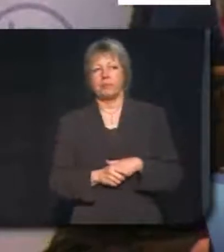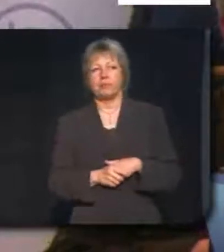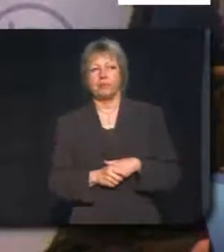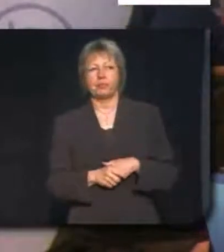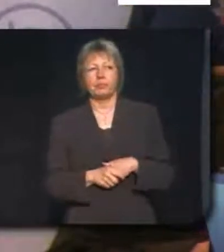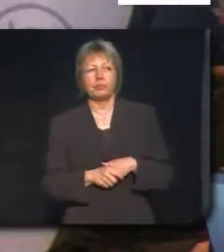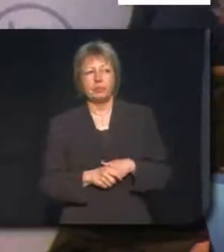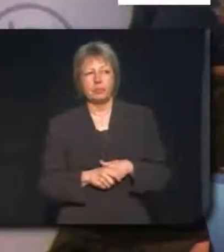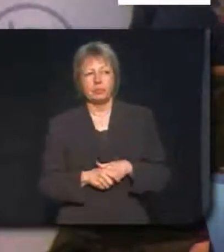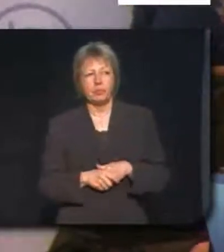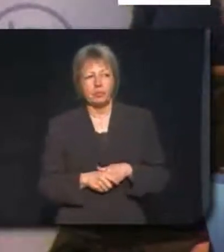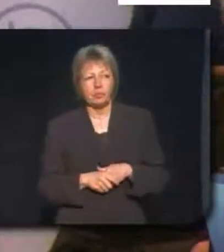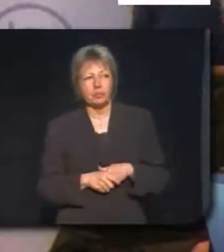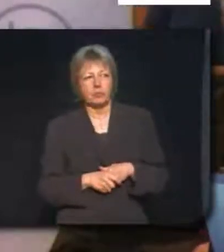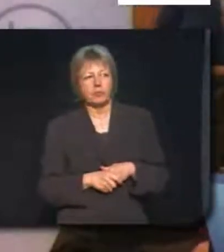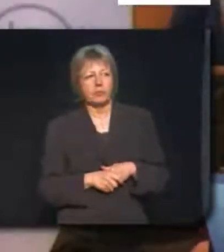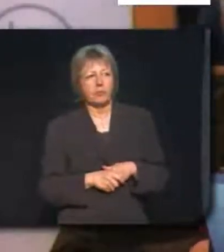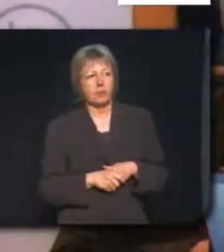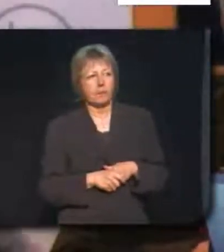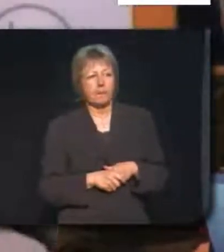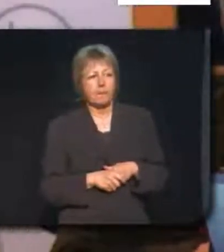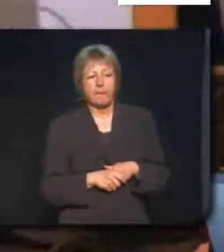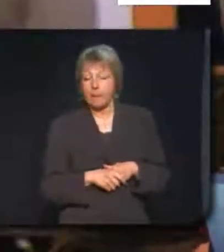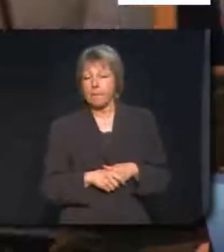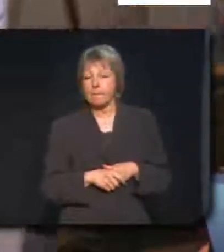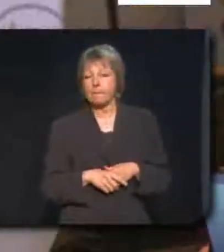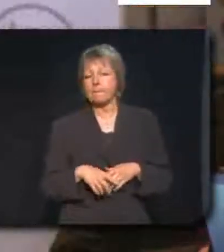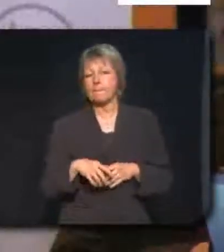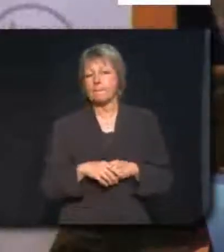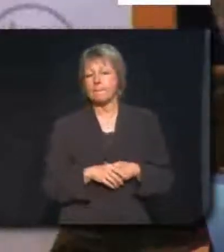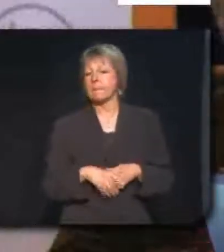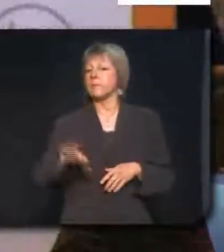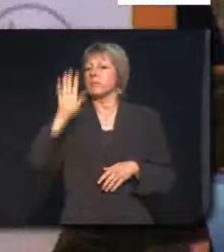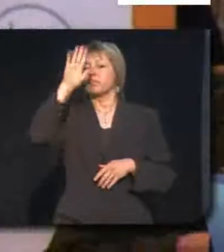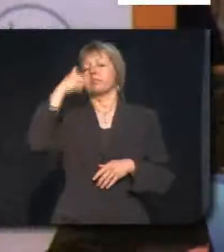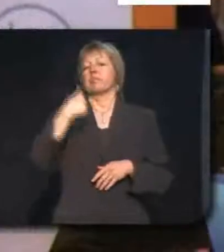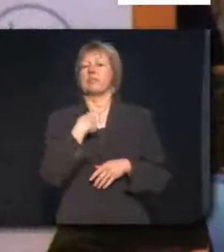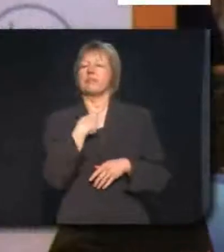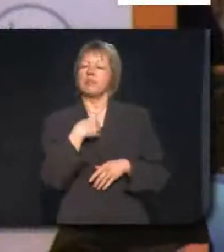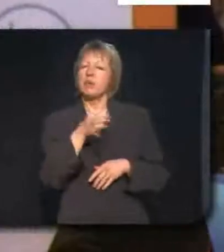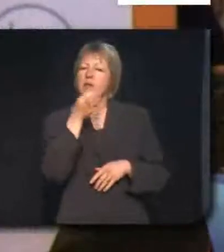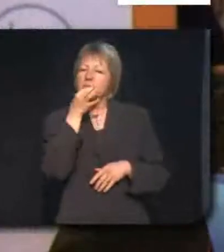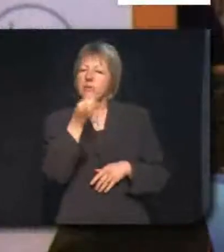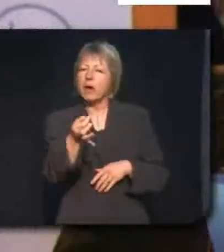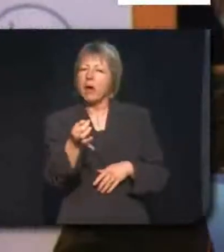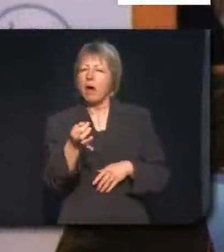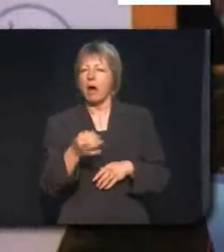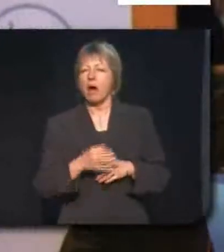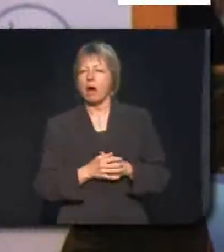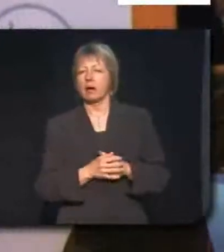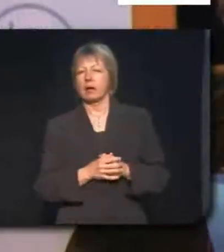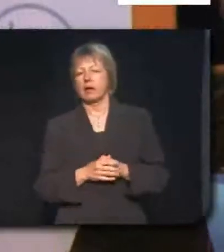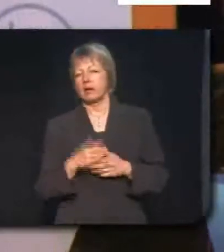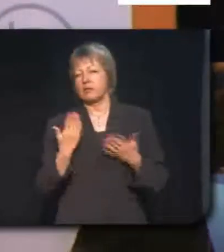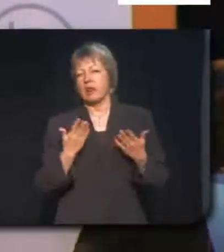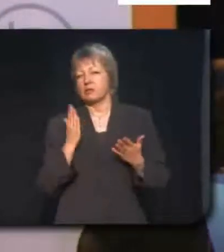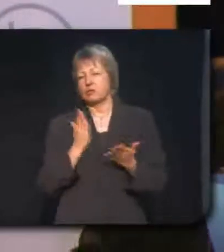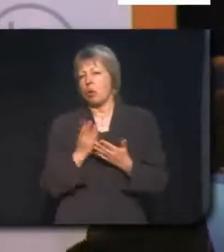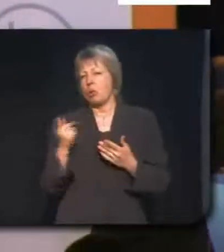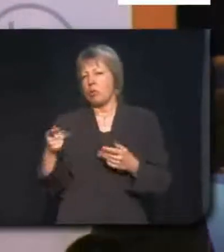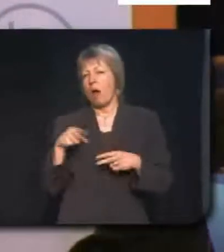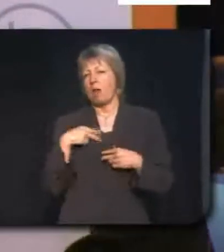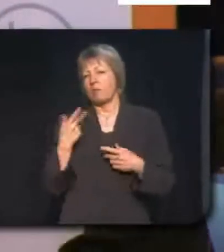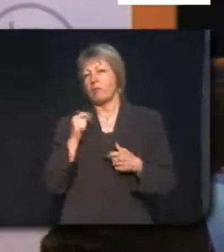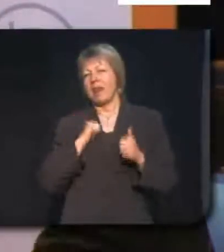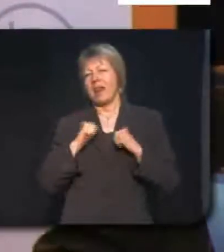das okay es ist offen meine Frage ist also vielleicht ist es auch schon beantwortet oder was ist leider sehr